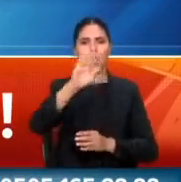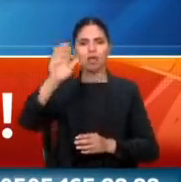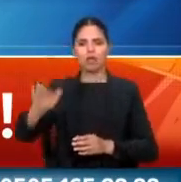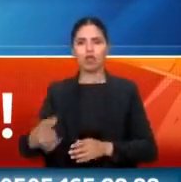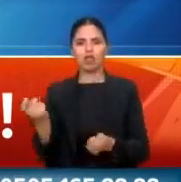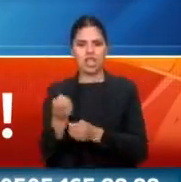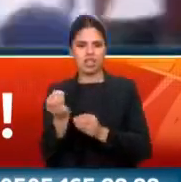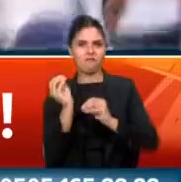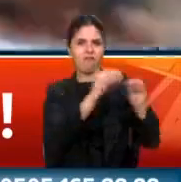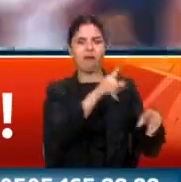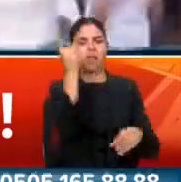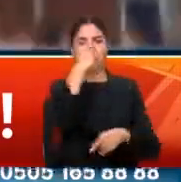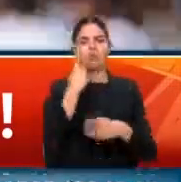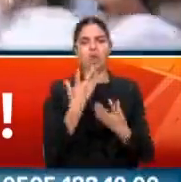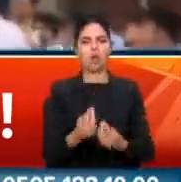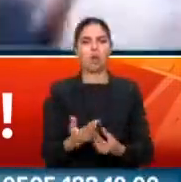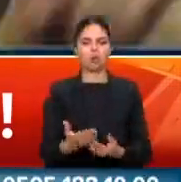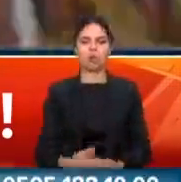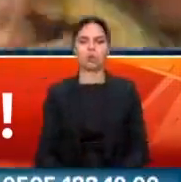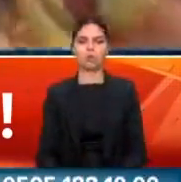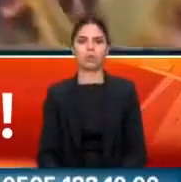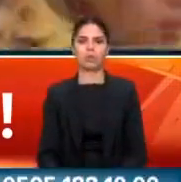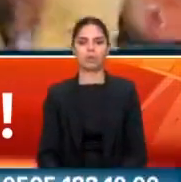edilen çırağına yönelikti.